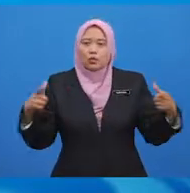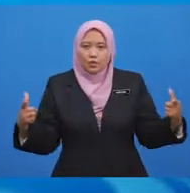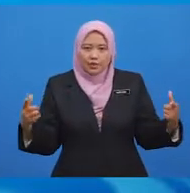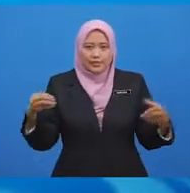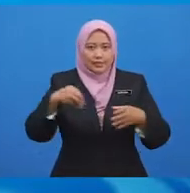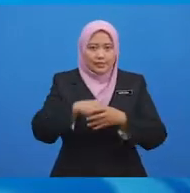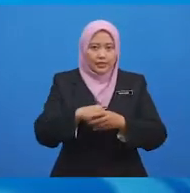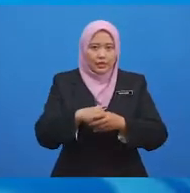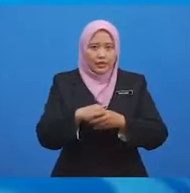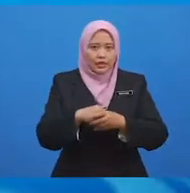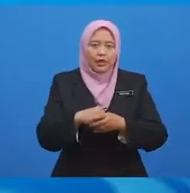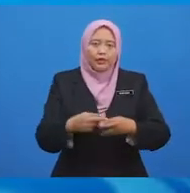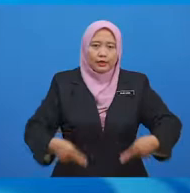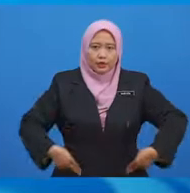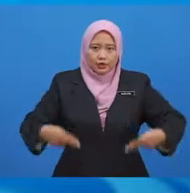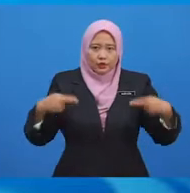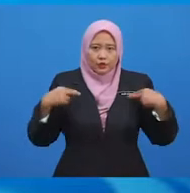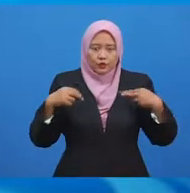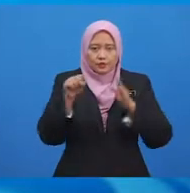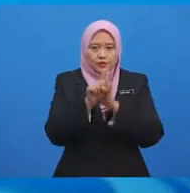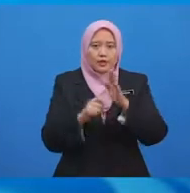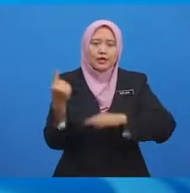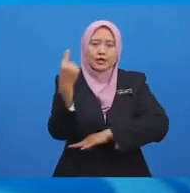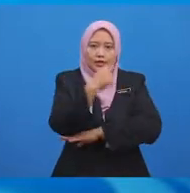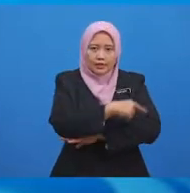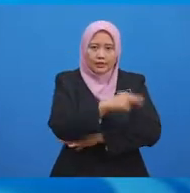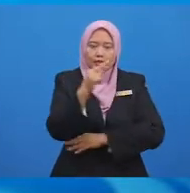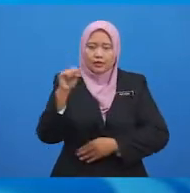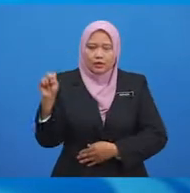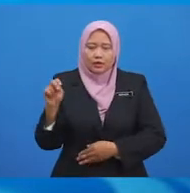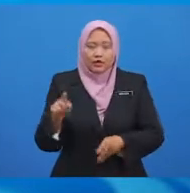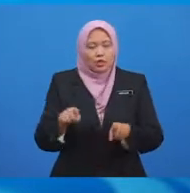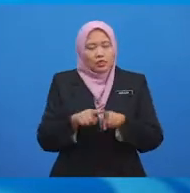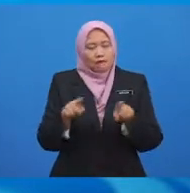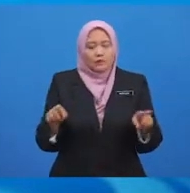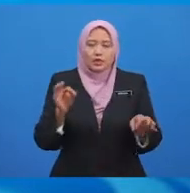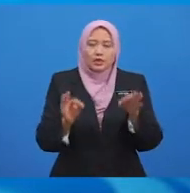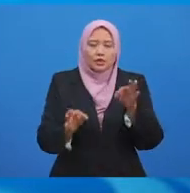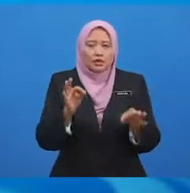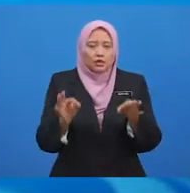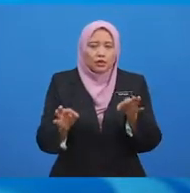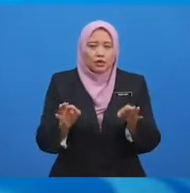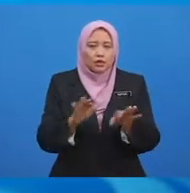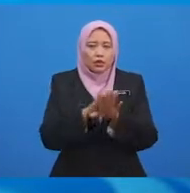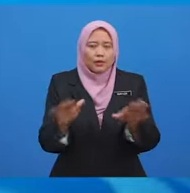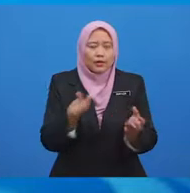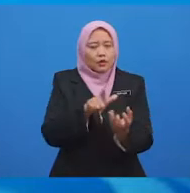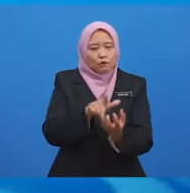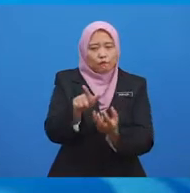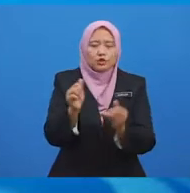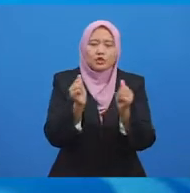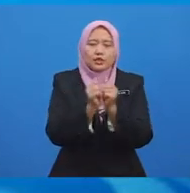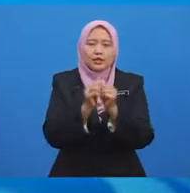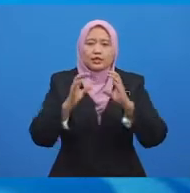seharian, namun sekiranya tidak dilupuskan dengan cara yang